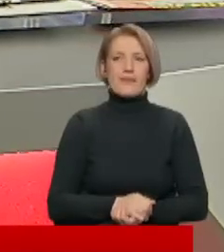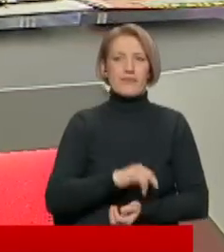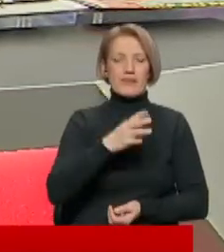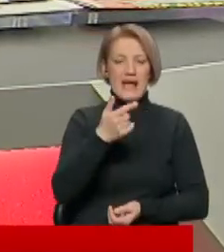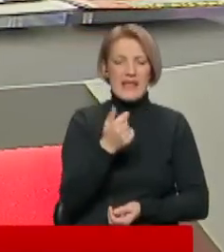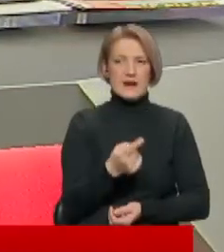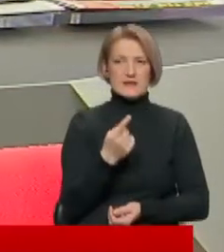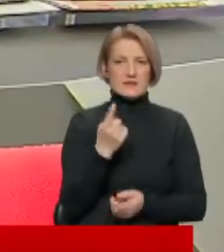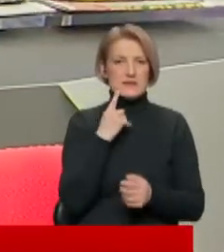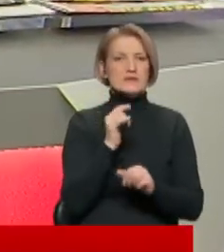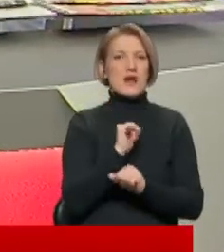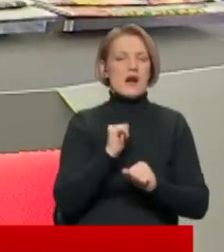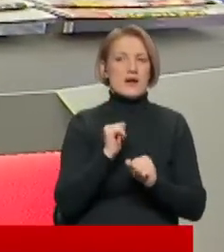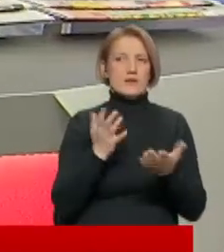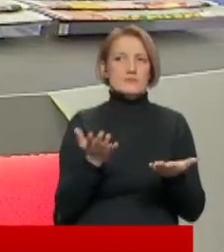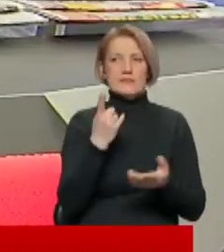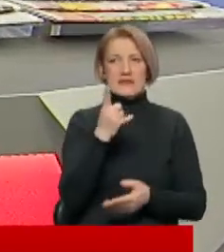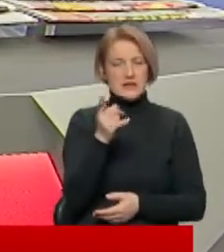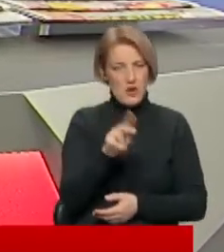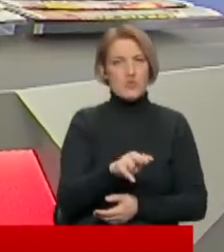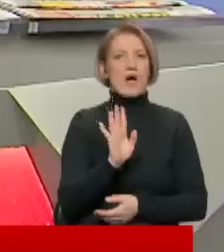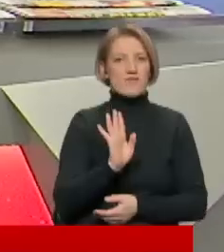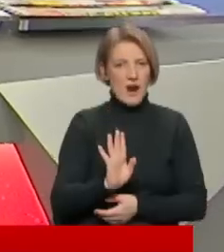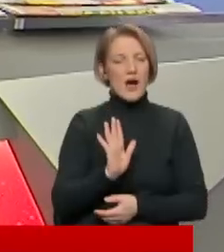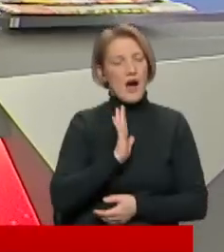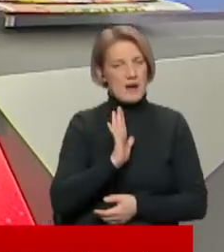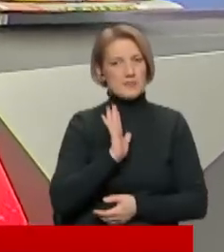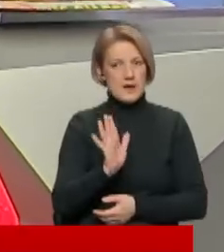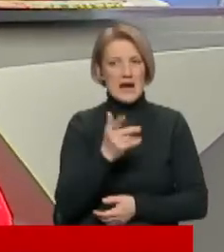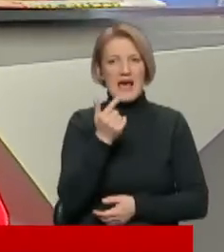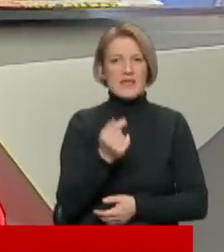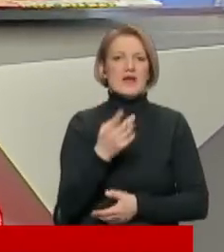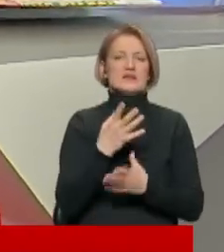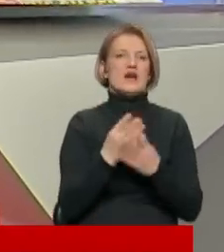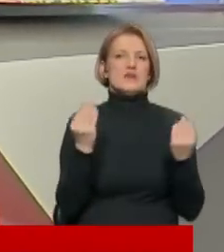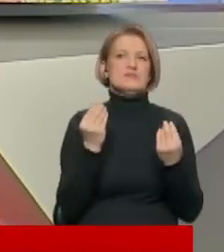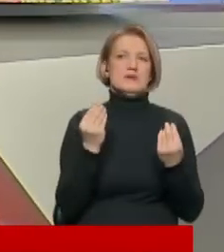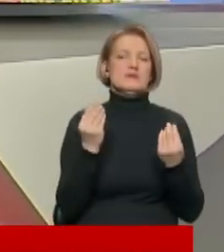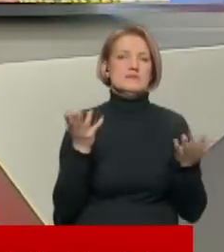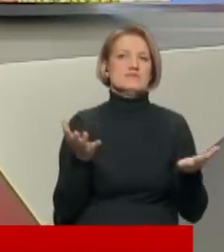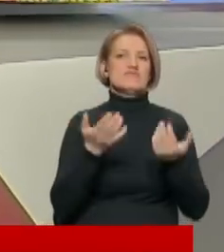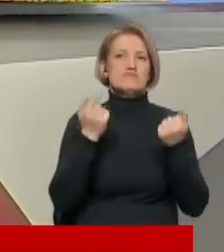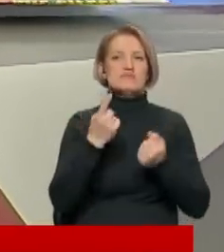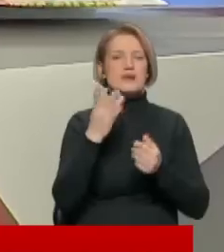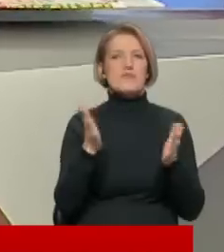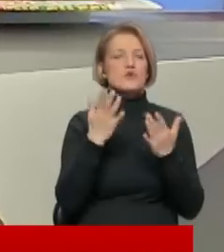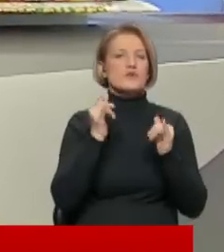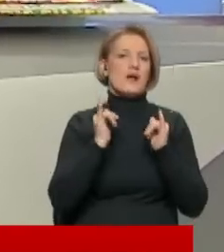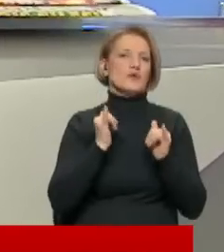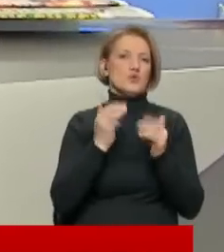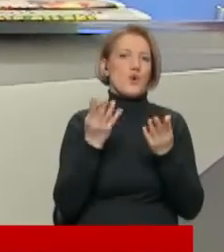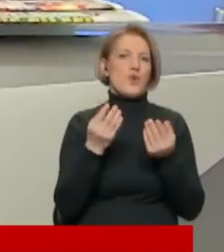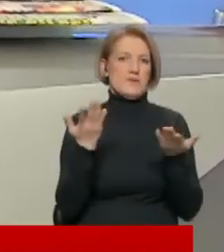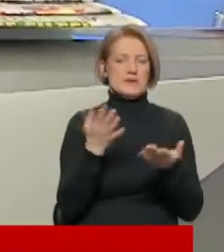en az hasarla atlatılmış ya da yani bir can kaybı var Ancak en az olabilecek kayıpla atlatılmış diyebiliriz daha büyük bir facianın